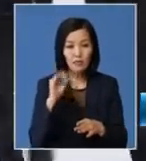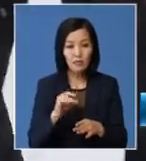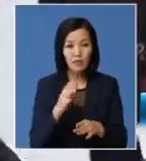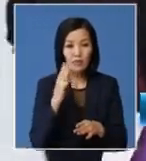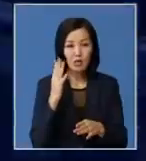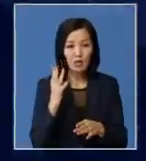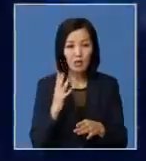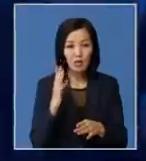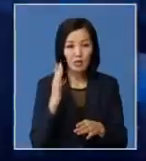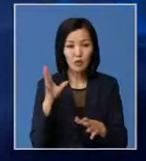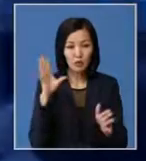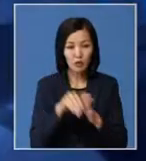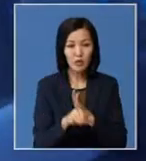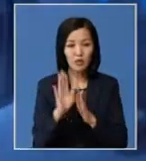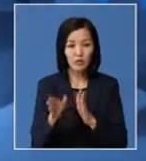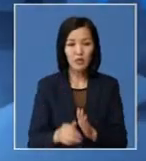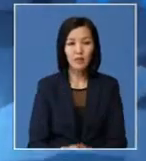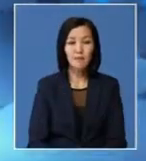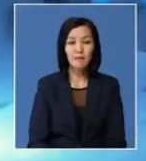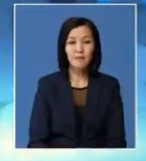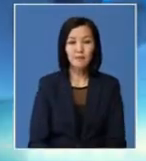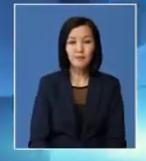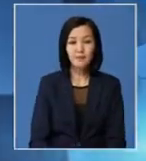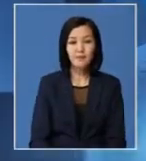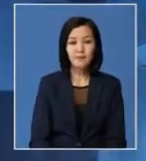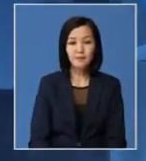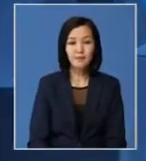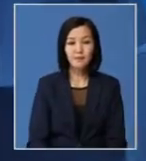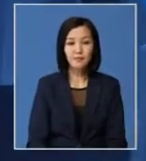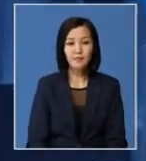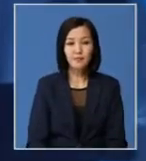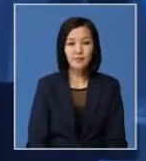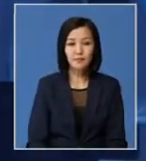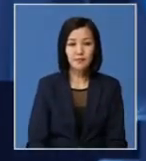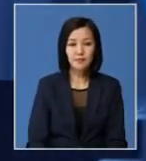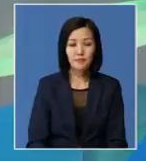серіктестігі кіреді. Елдана Сәрсенбаева, Абзал Нүсіпов, Жетісу арнасы, Талдықорған.